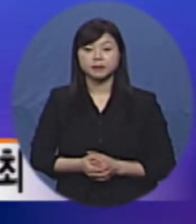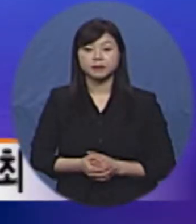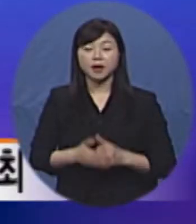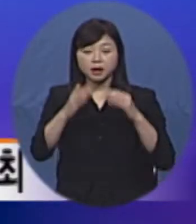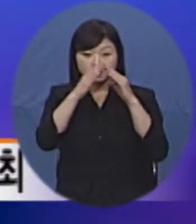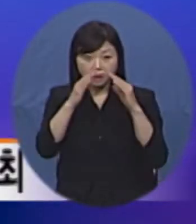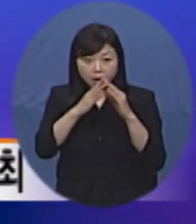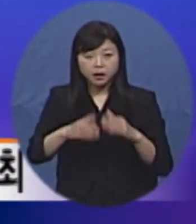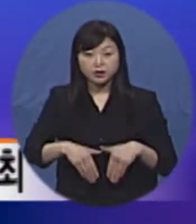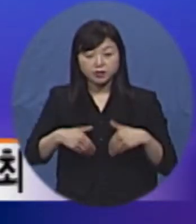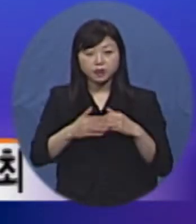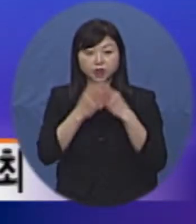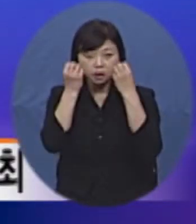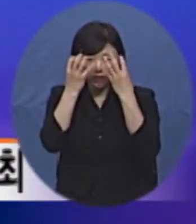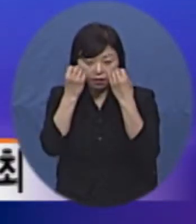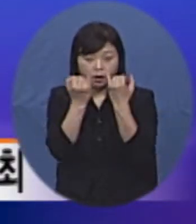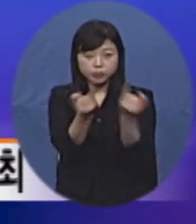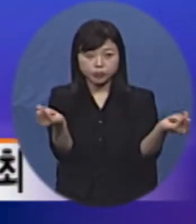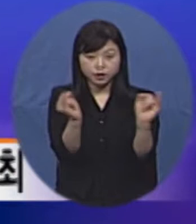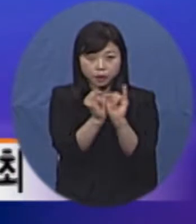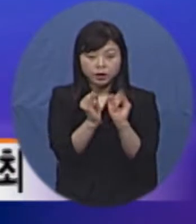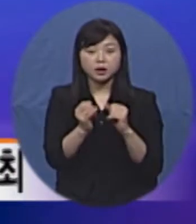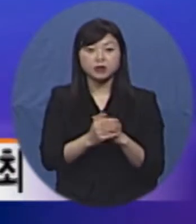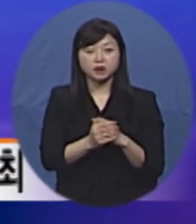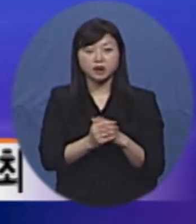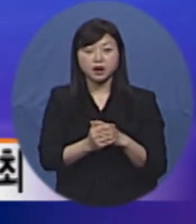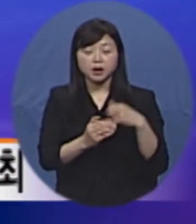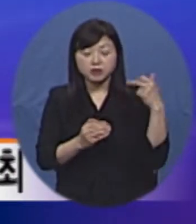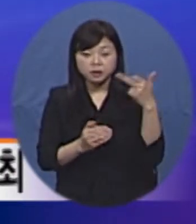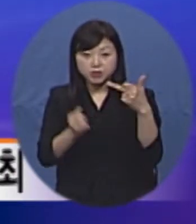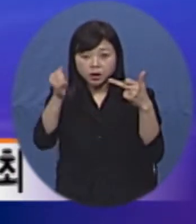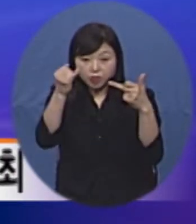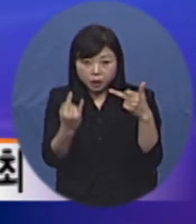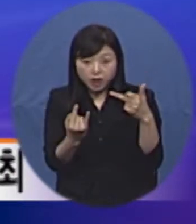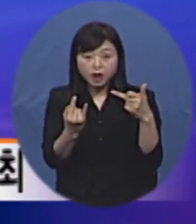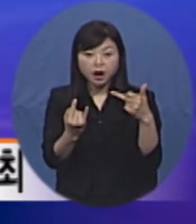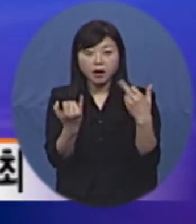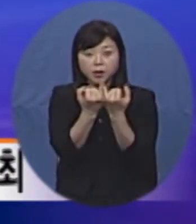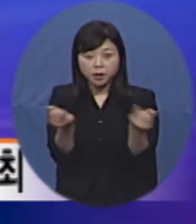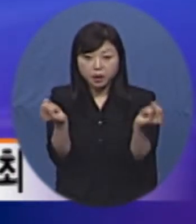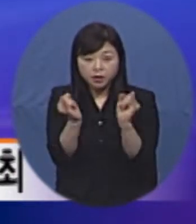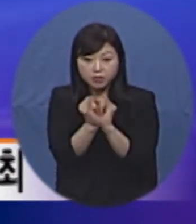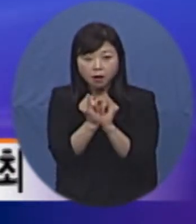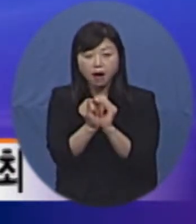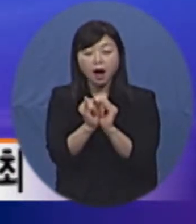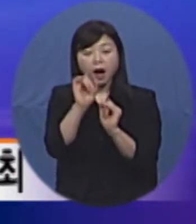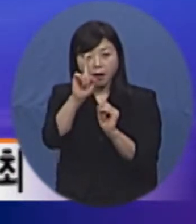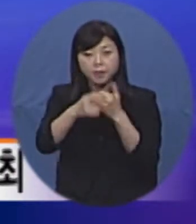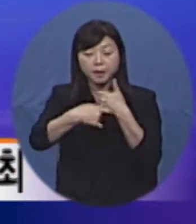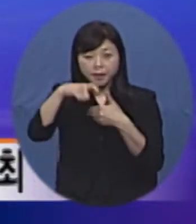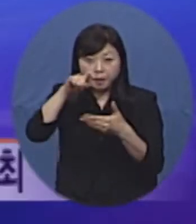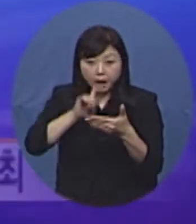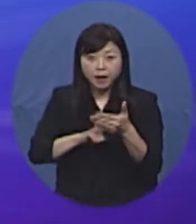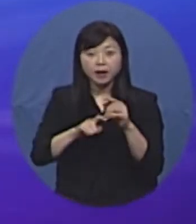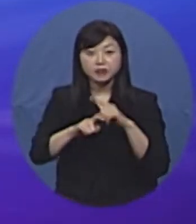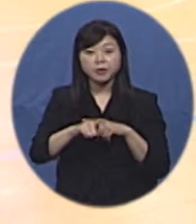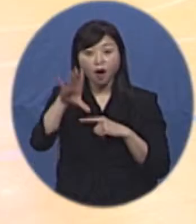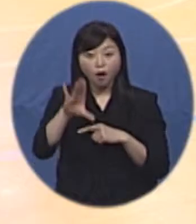전라남도 새마을부녀회가 제17회 전라남도 새마을부녀회 한마음 어울마당 행사를 개최했습니다. 채민아